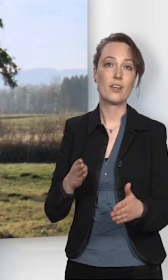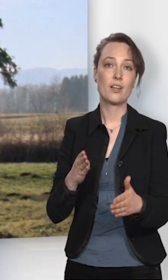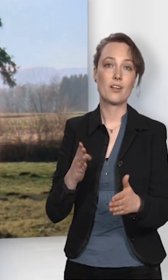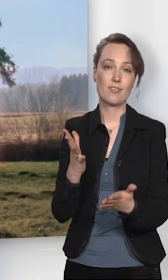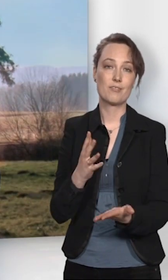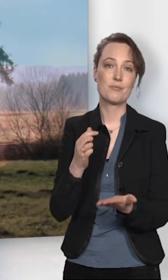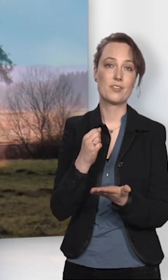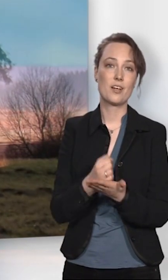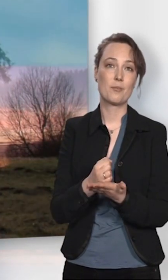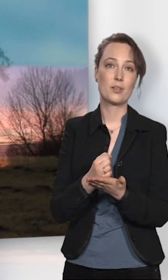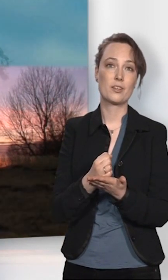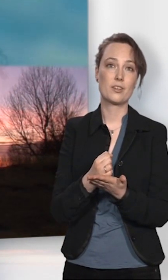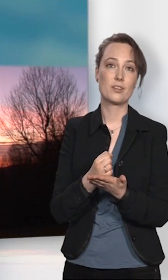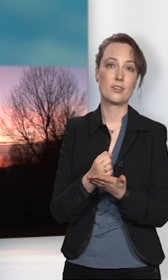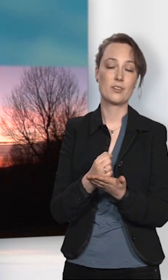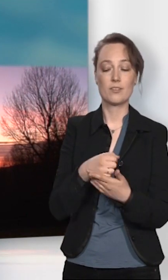Amen.